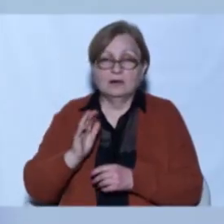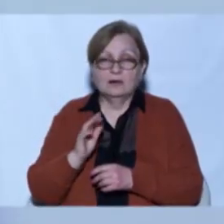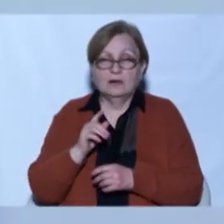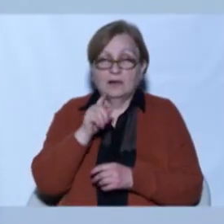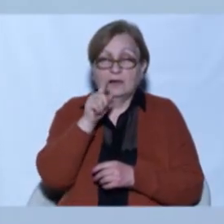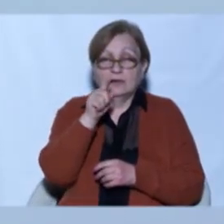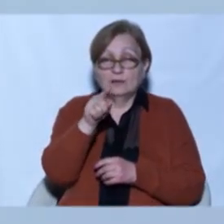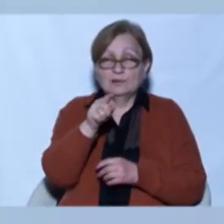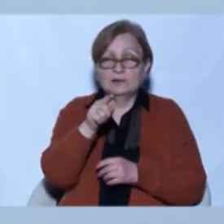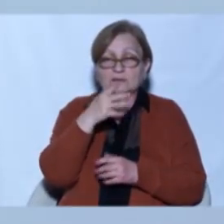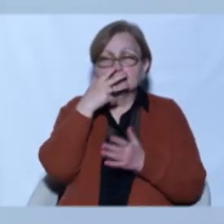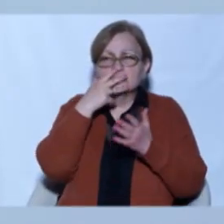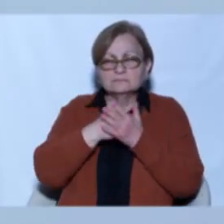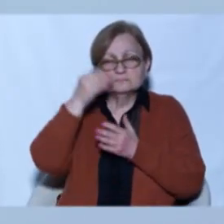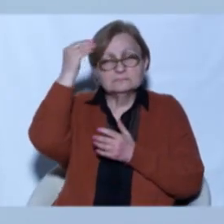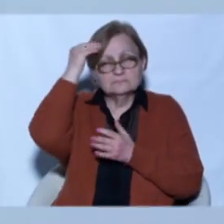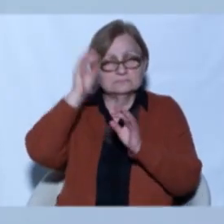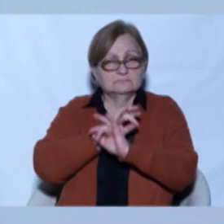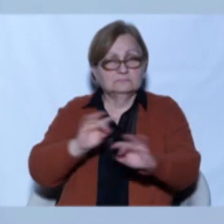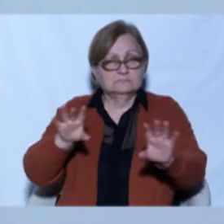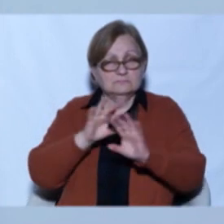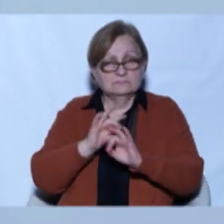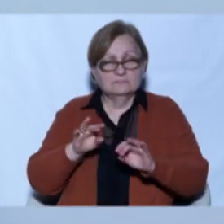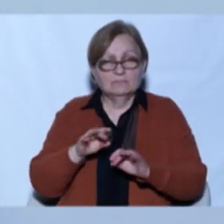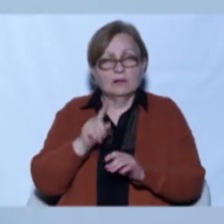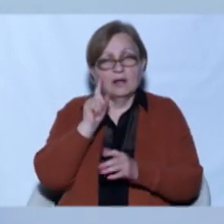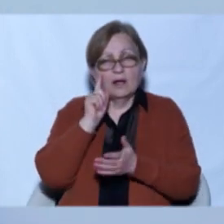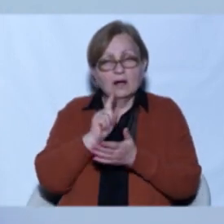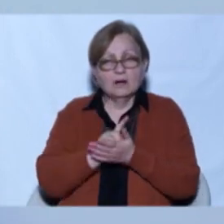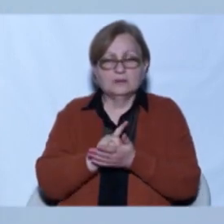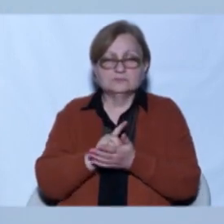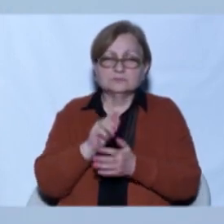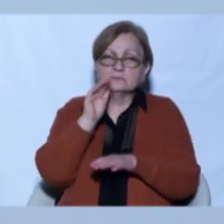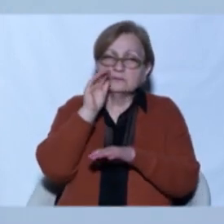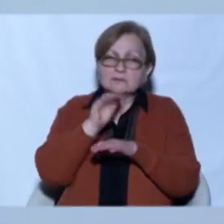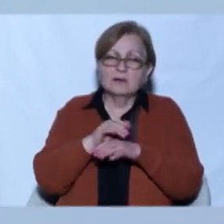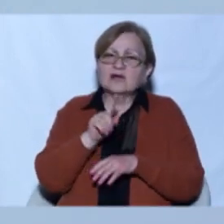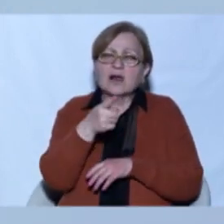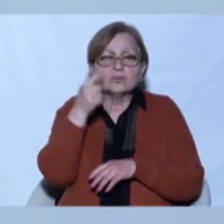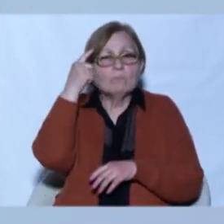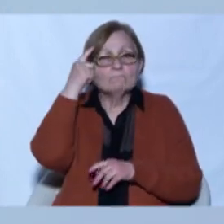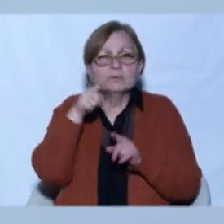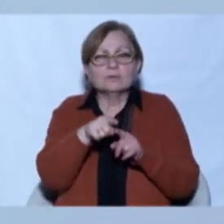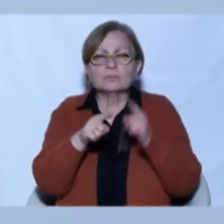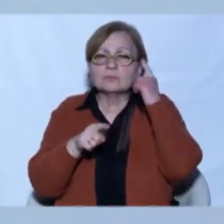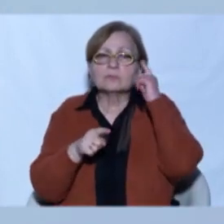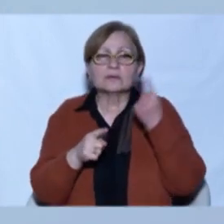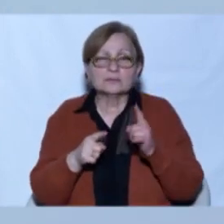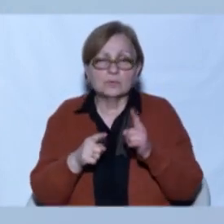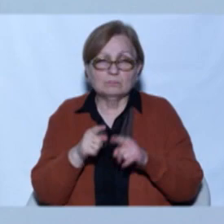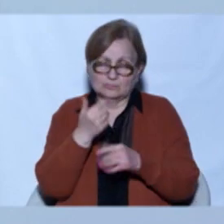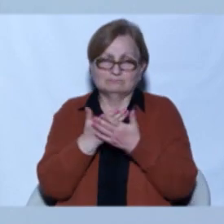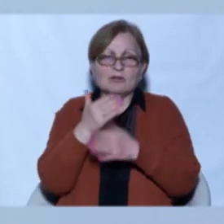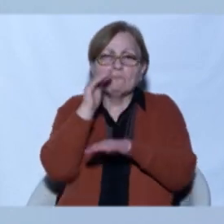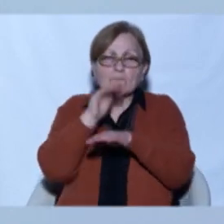შენს შეხედულებას გამოთქვამ, ის აუცილებლად დაასაბუთე, ანუ რატომ ფიქრობ ასე ეს დაწერე და არ